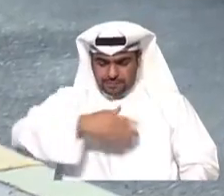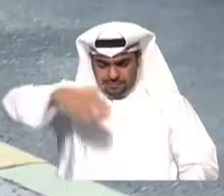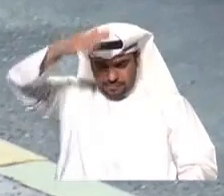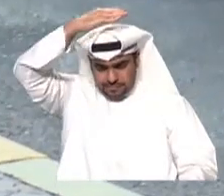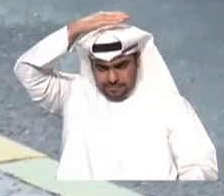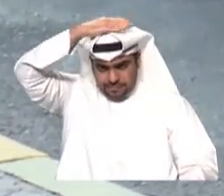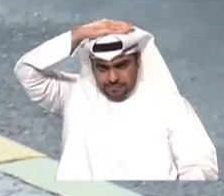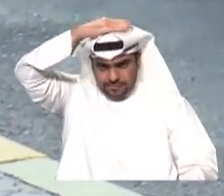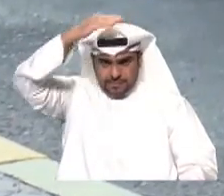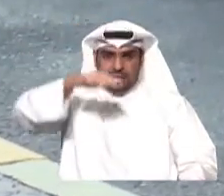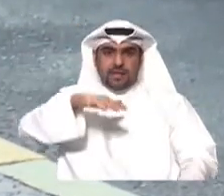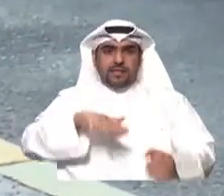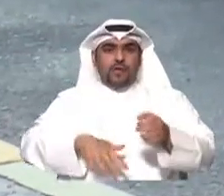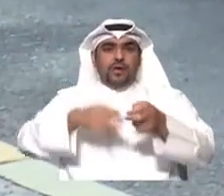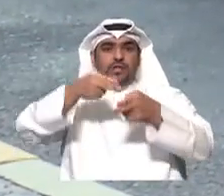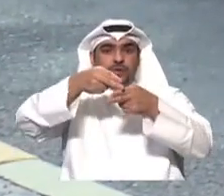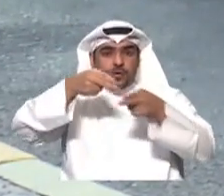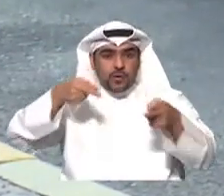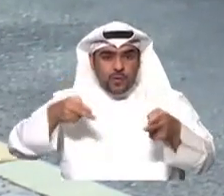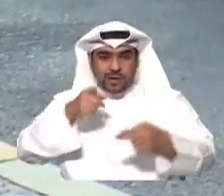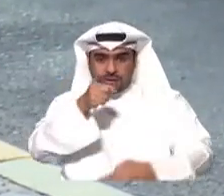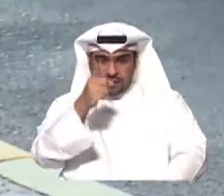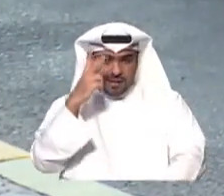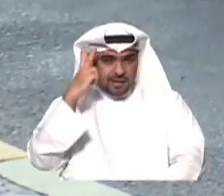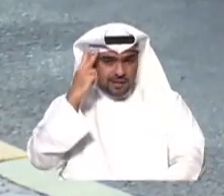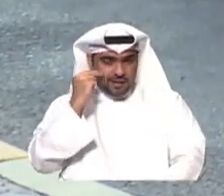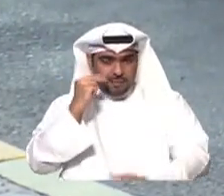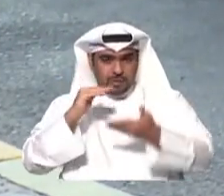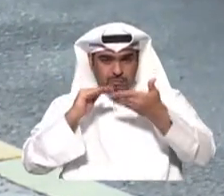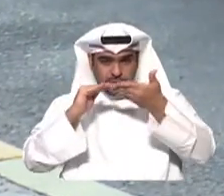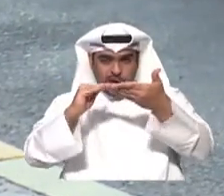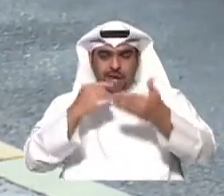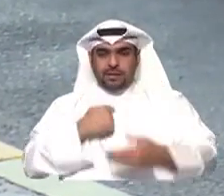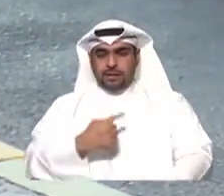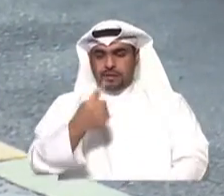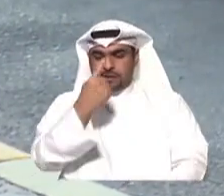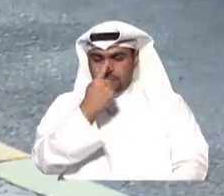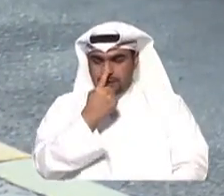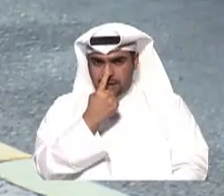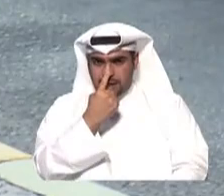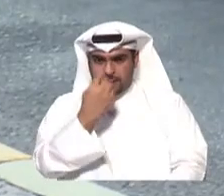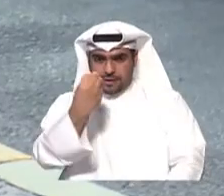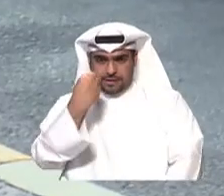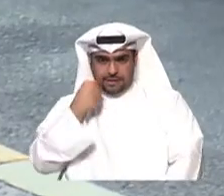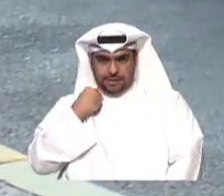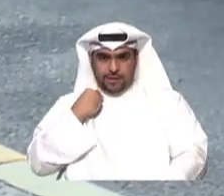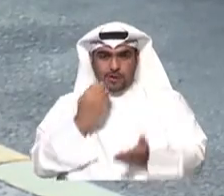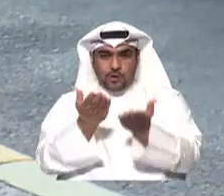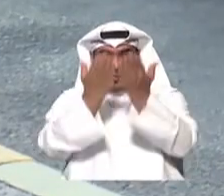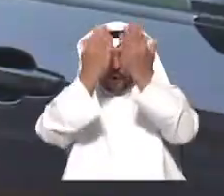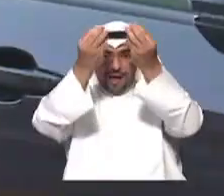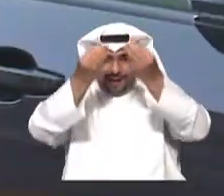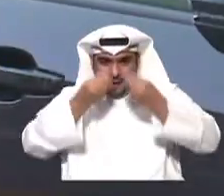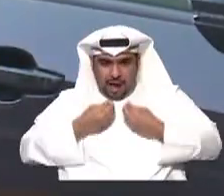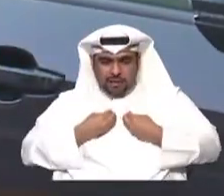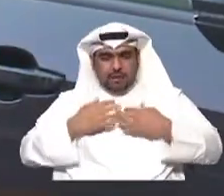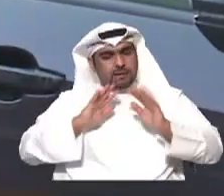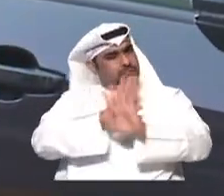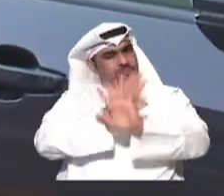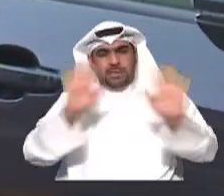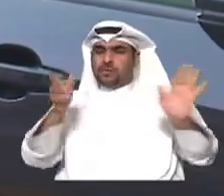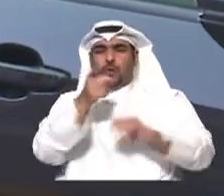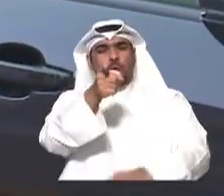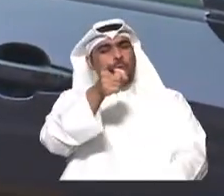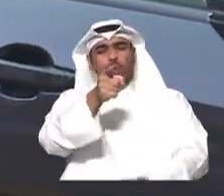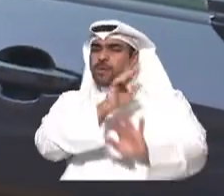فيها وأساعد كل شخص يحتاج مساعدة، وكل شخص يدعي لي دعوة من كل قلبه أستانس. الدعوة اللي تحس